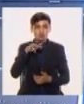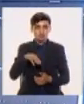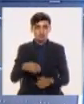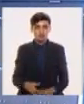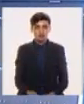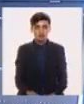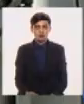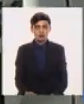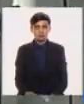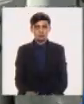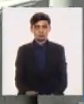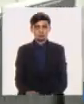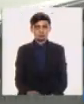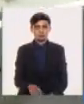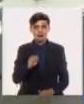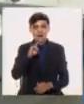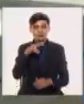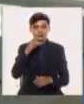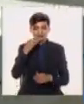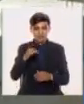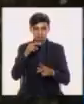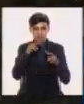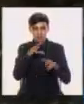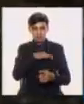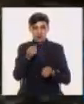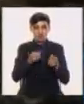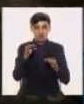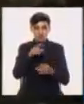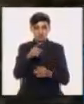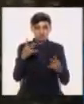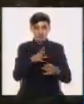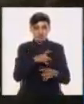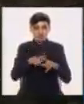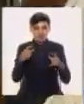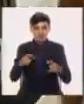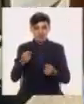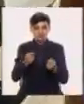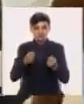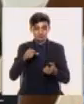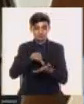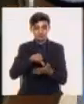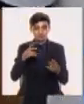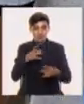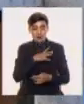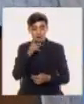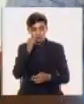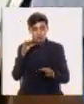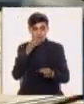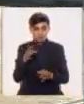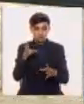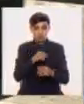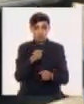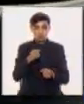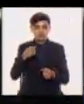Карабаева. Андрей Безверхний осматривает автомобиль, на котором должен был сдать практический экзамен. Теорию мужчина успешно